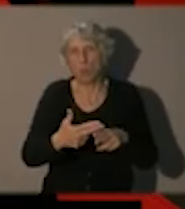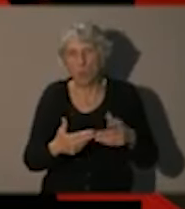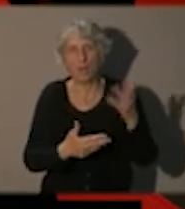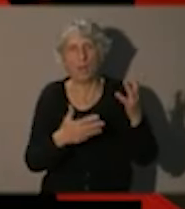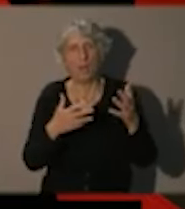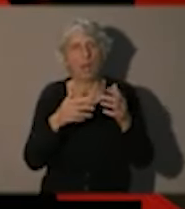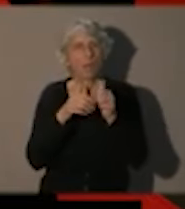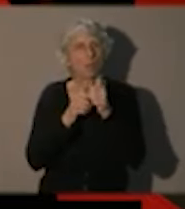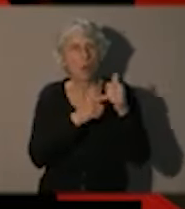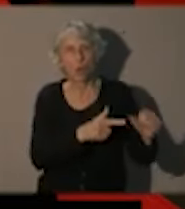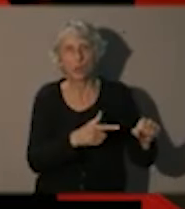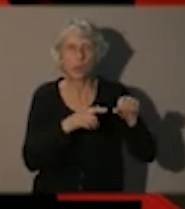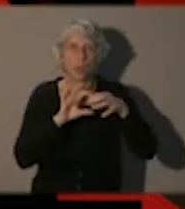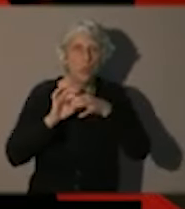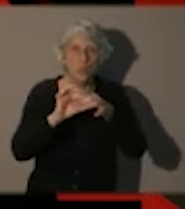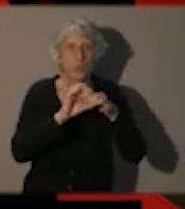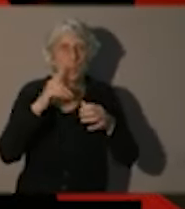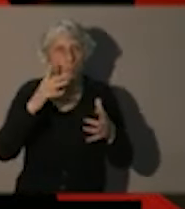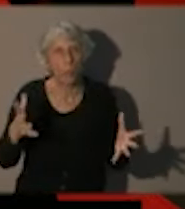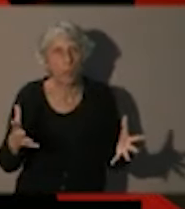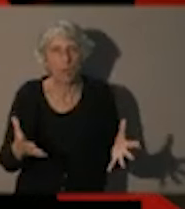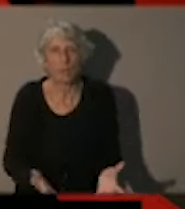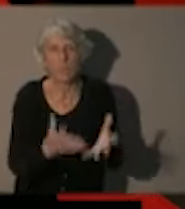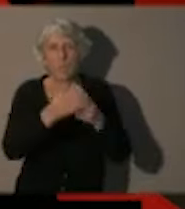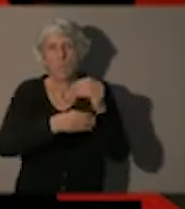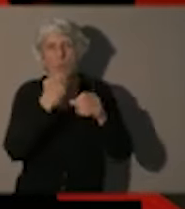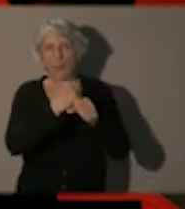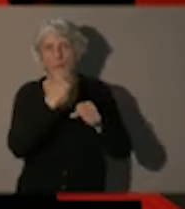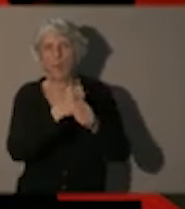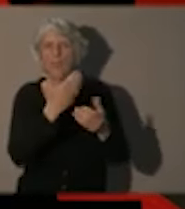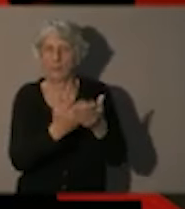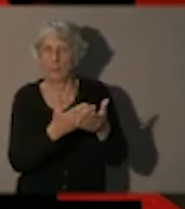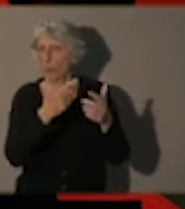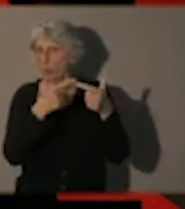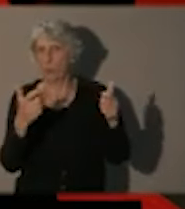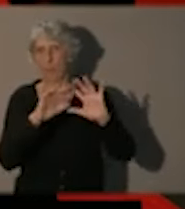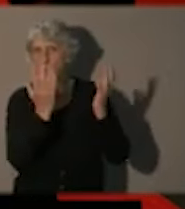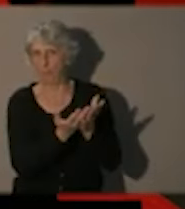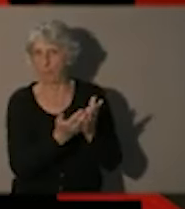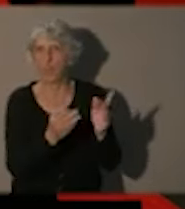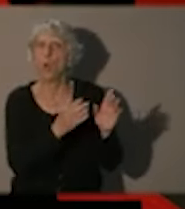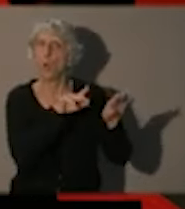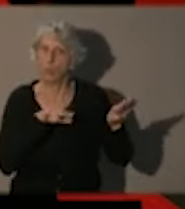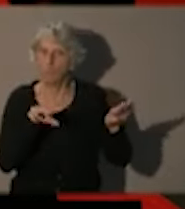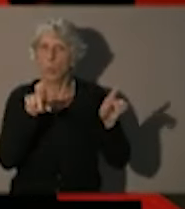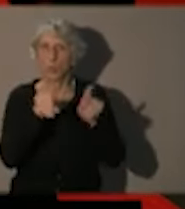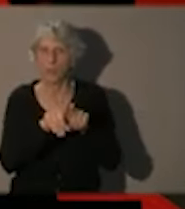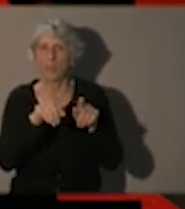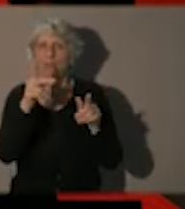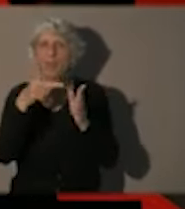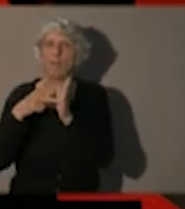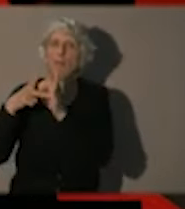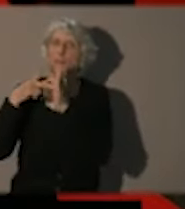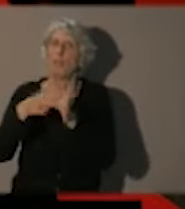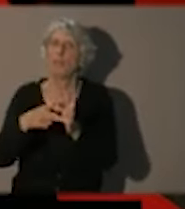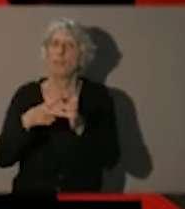pour le monde du travail, elle incarne d'abord ça. Elle incarne une autre chose, la fidélité au vote non